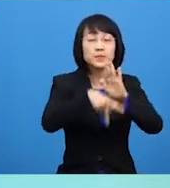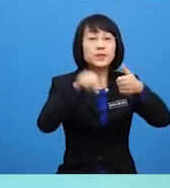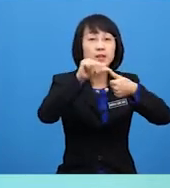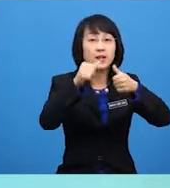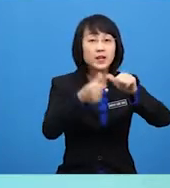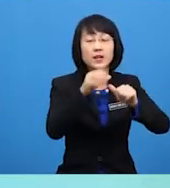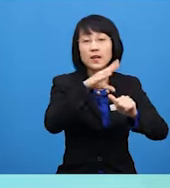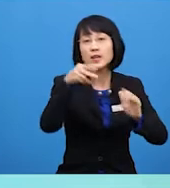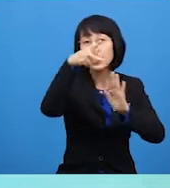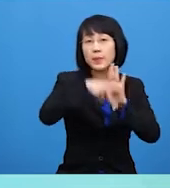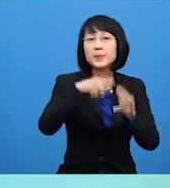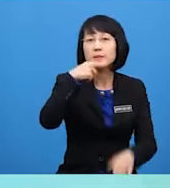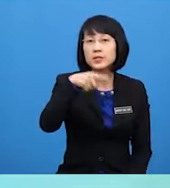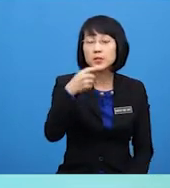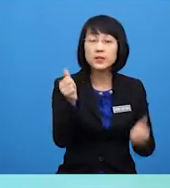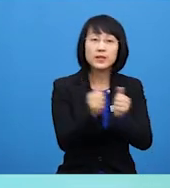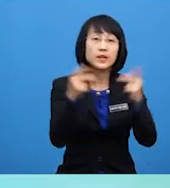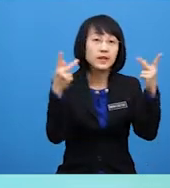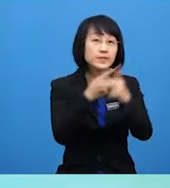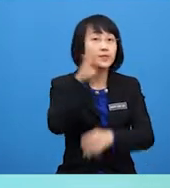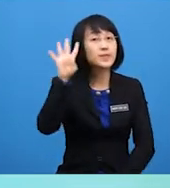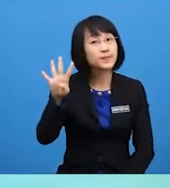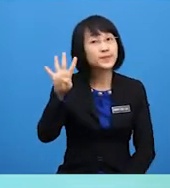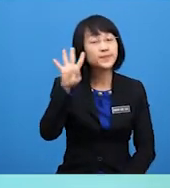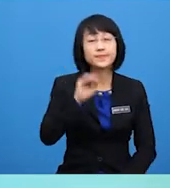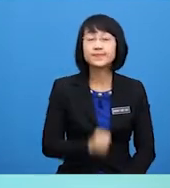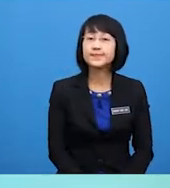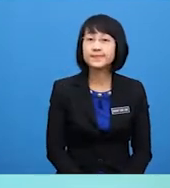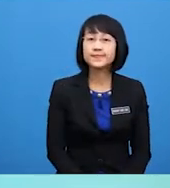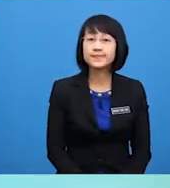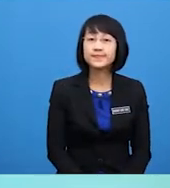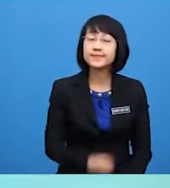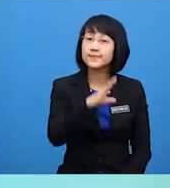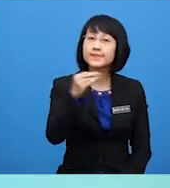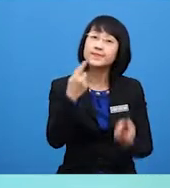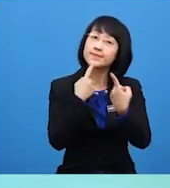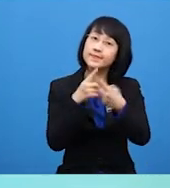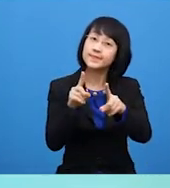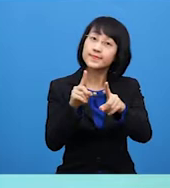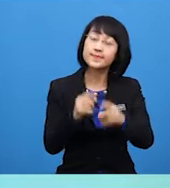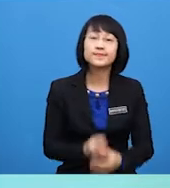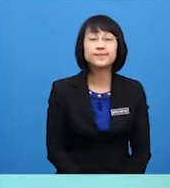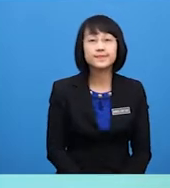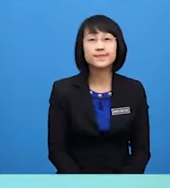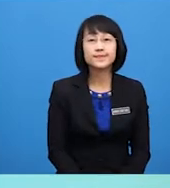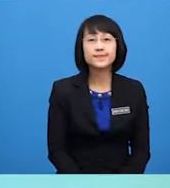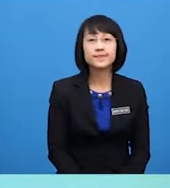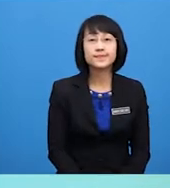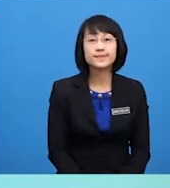pengangka dan penyebut dengan sifir 4. Dan jawapannya